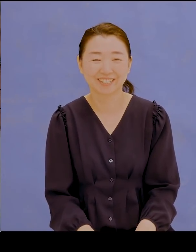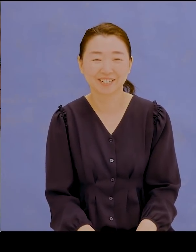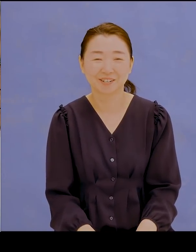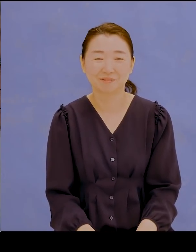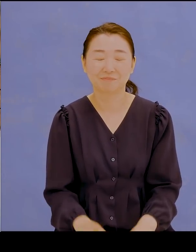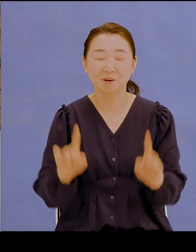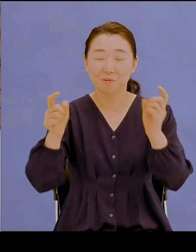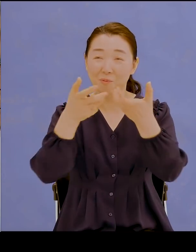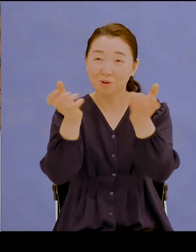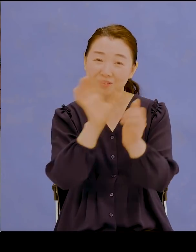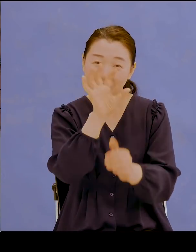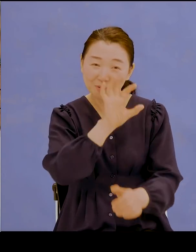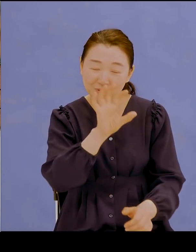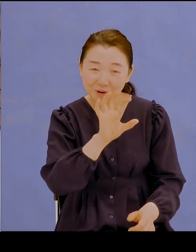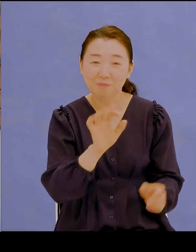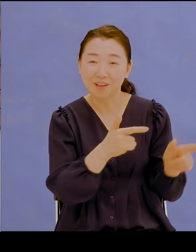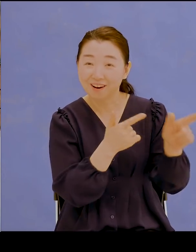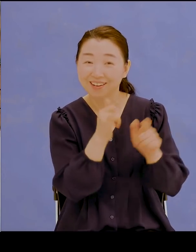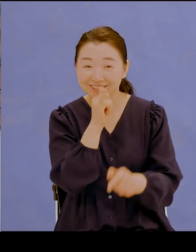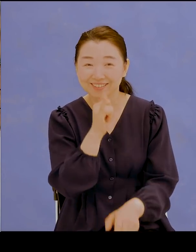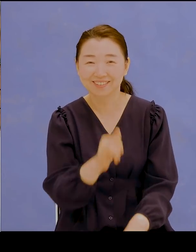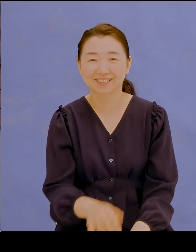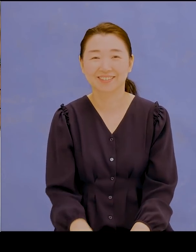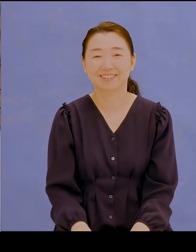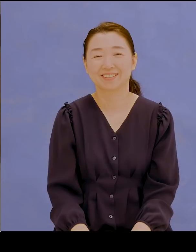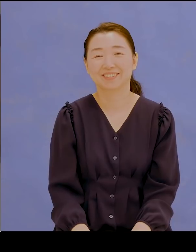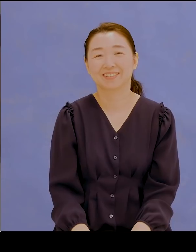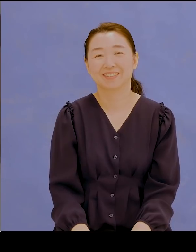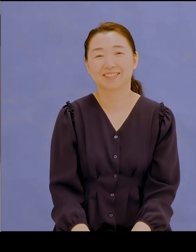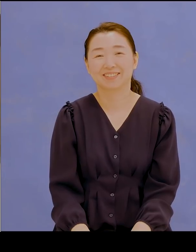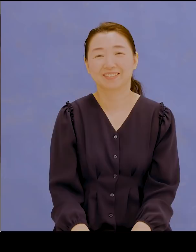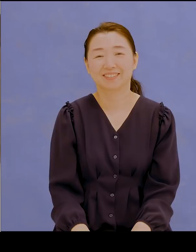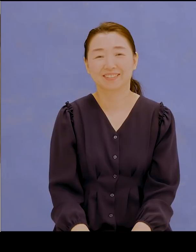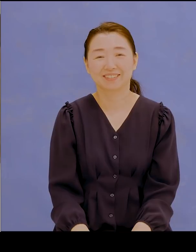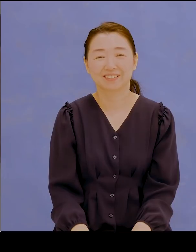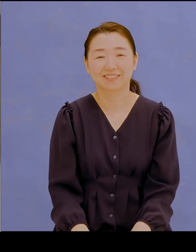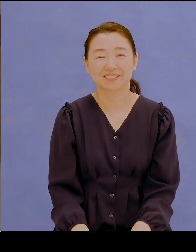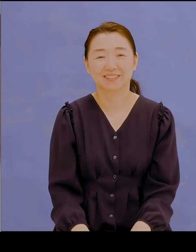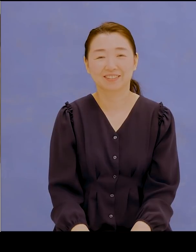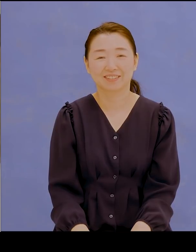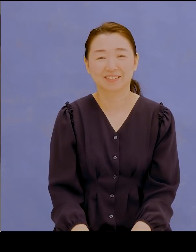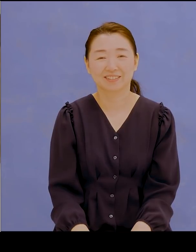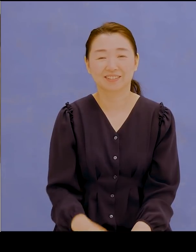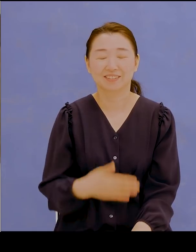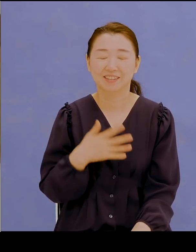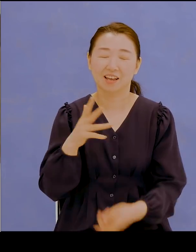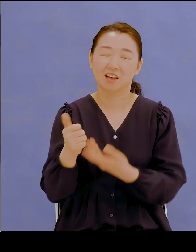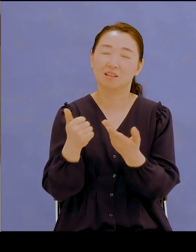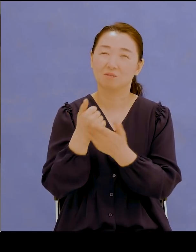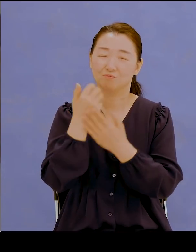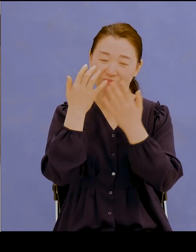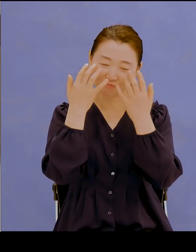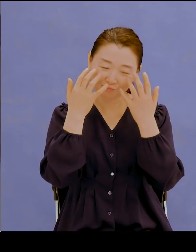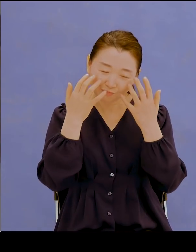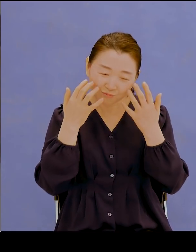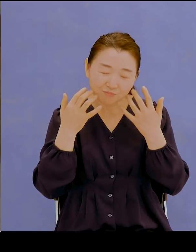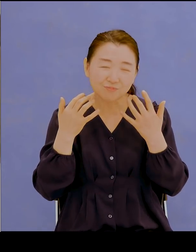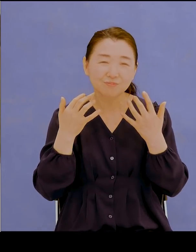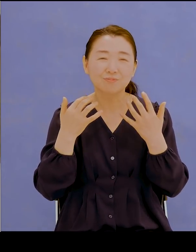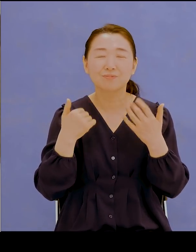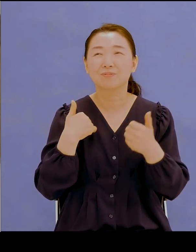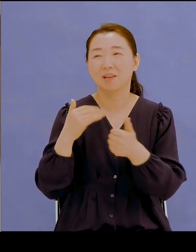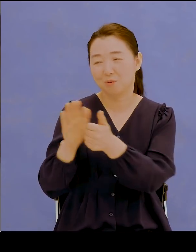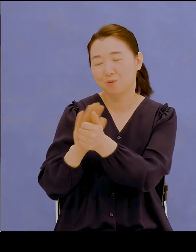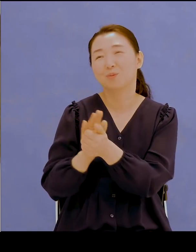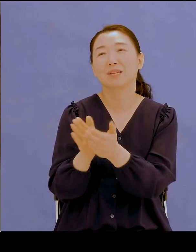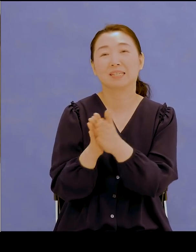뭐 목자 훈련 이런 거 다 하실 텐데 저는 이제 그러면서 예. 하나님을 제가 그때 눈물 흘리면서 그때부터 이제 하나님 만져주셨나 봐요, 네네.